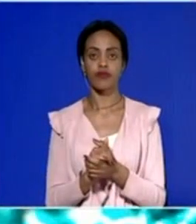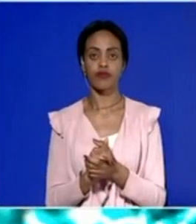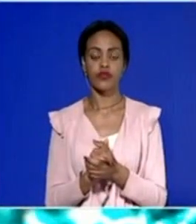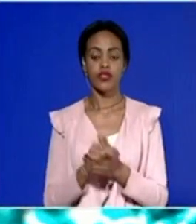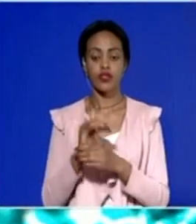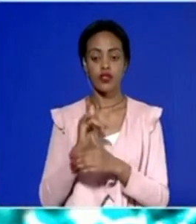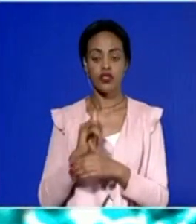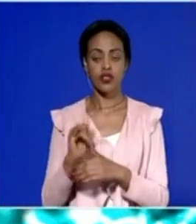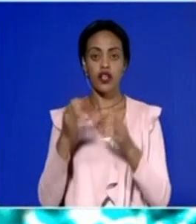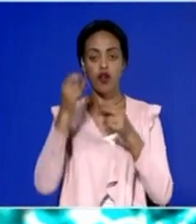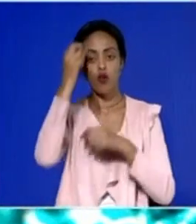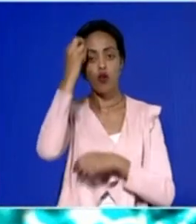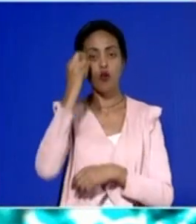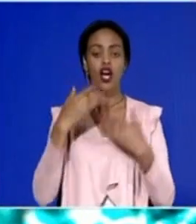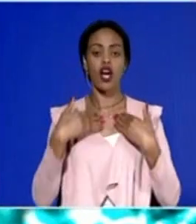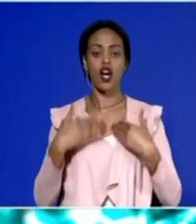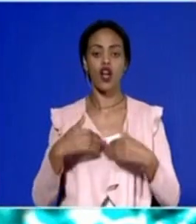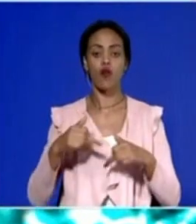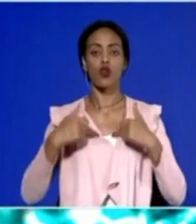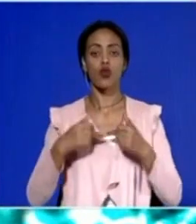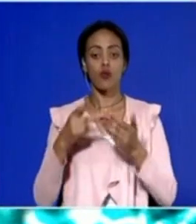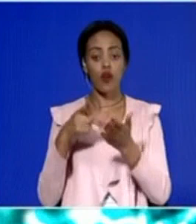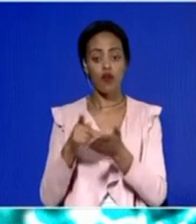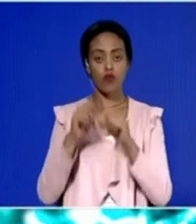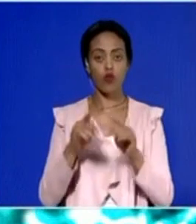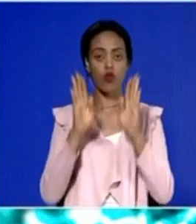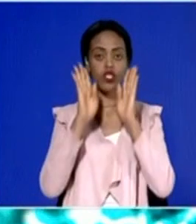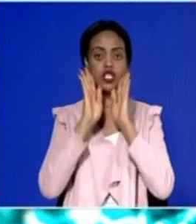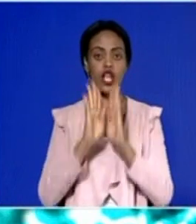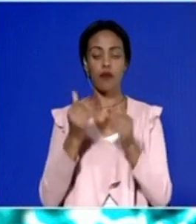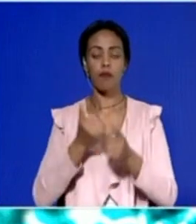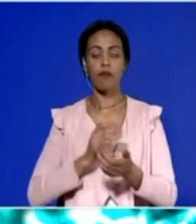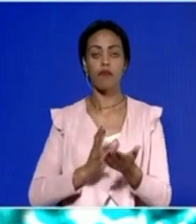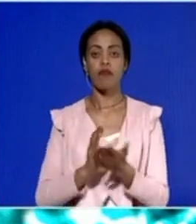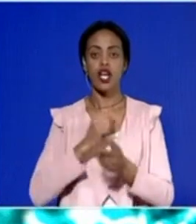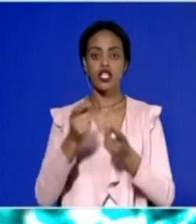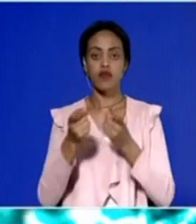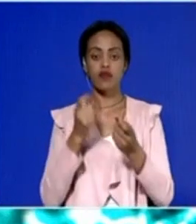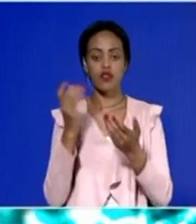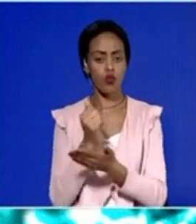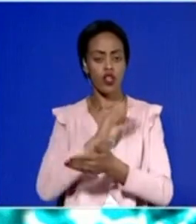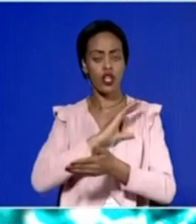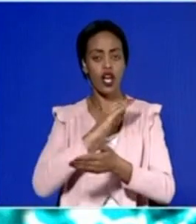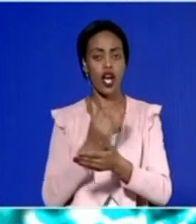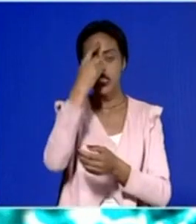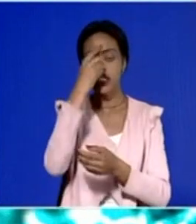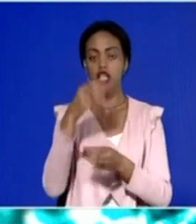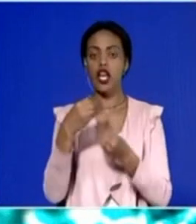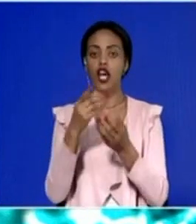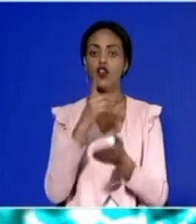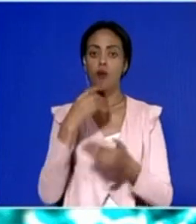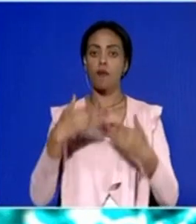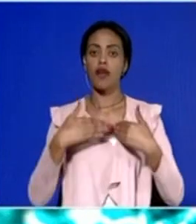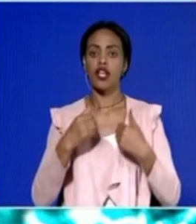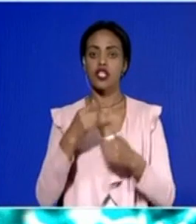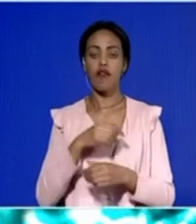بتزامد زينا ولدنا أكلم هوتمون خفيلم زمسو سلامن مسل عرس محدران نزمز عزخون يغن حيلي عدل اين هباني لهم من أسين